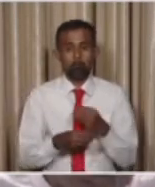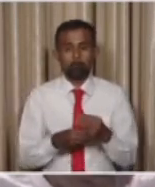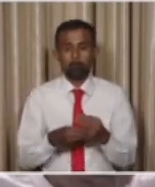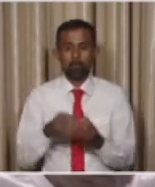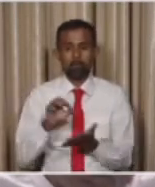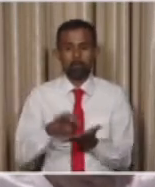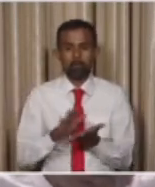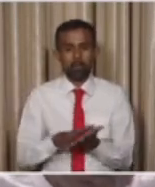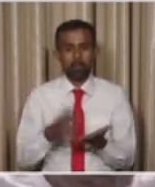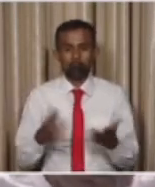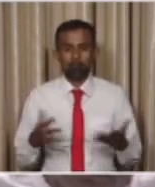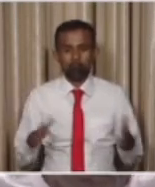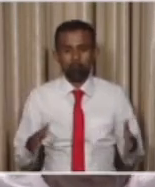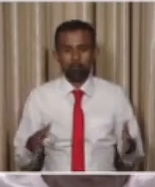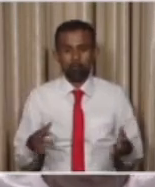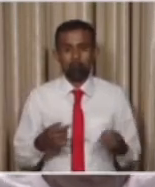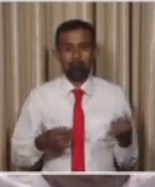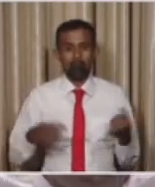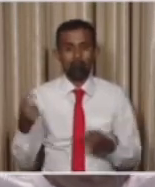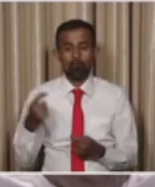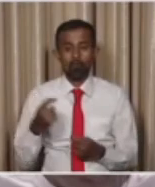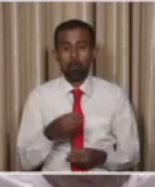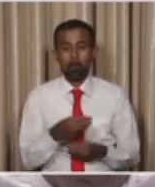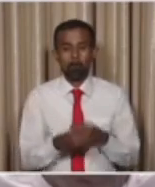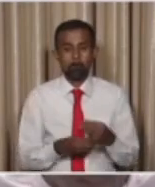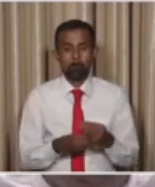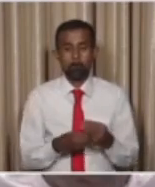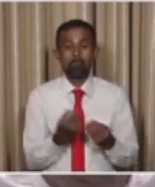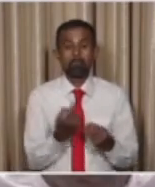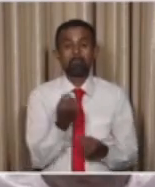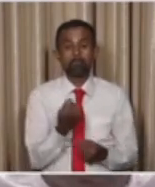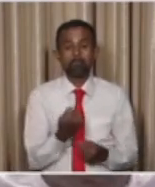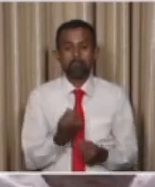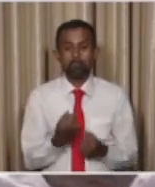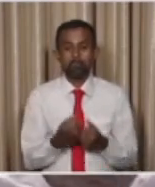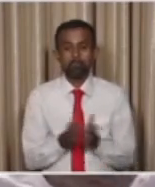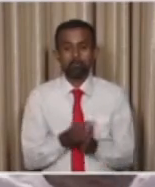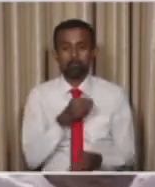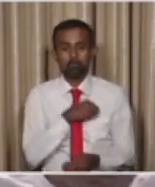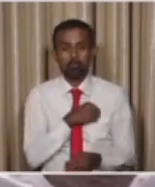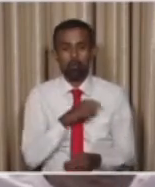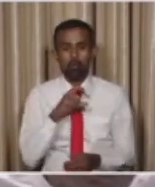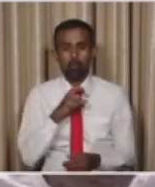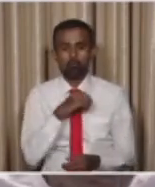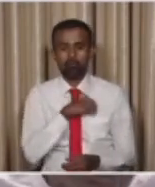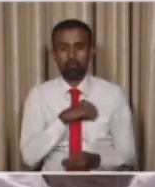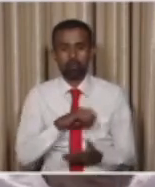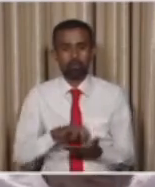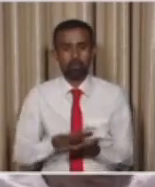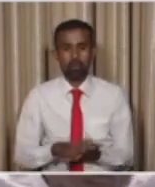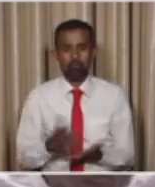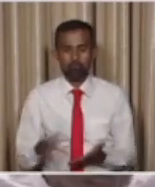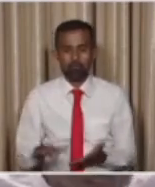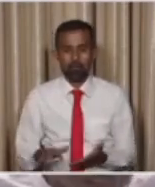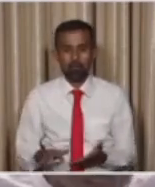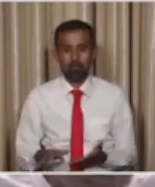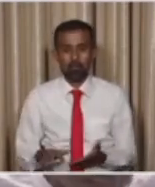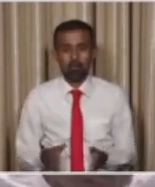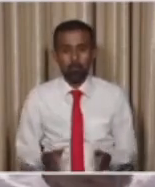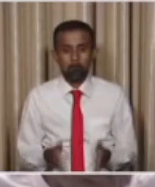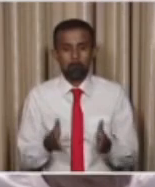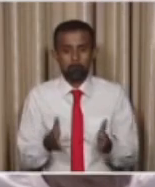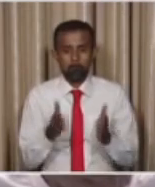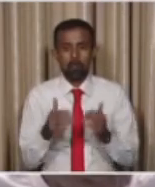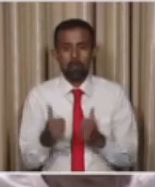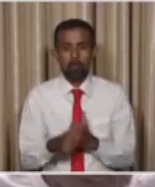කළා ඉවරයි. ඒ විකුණන්න ඉන්න ආයතන වල ගණන් හෙලව තමන්ගේ කුට්ටිය කොමිෂන් එක තීන්දුව කළා ඉවරයි. දැන් මේකට පාර කපා ගන්න